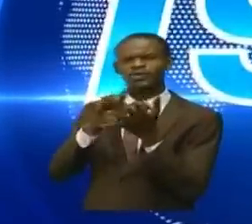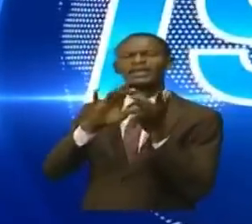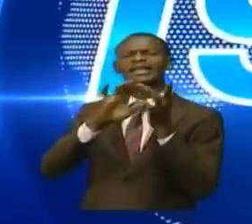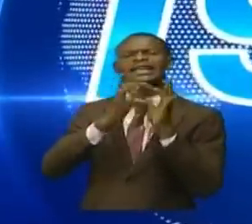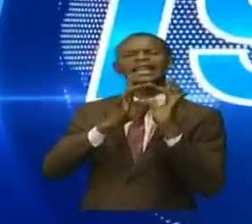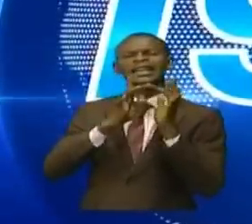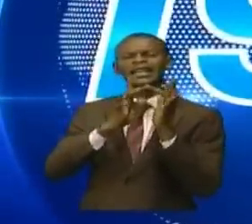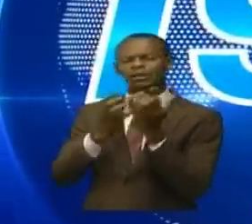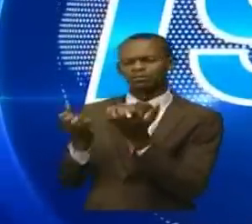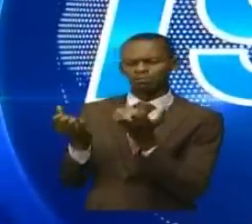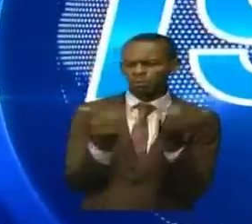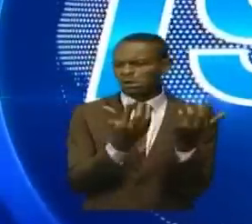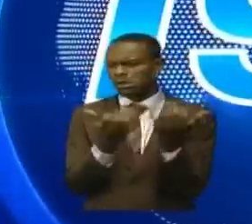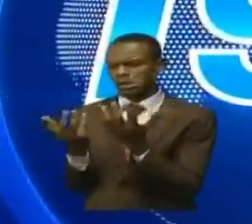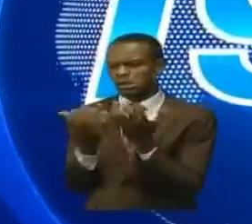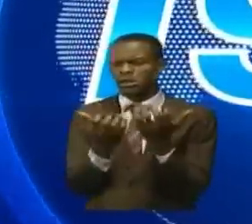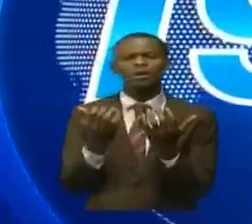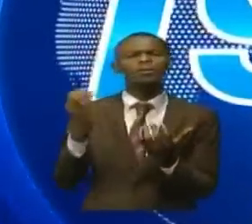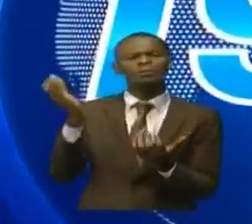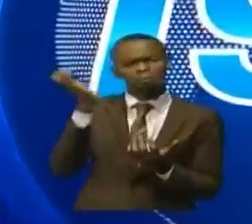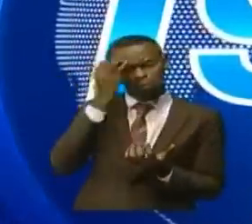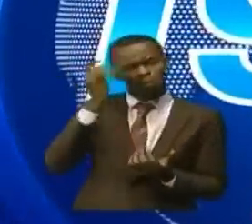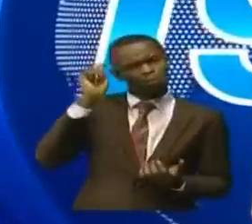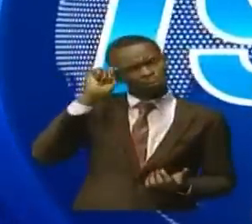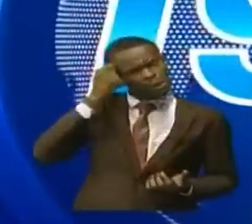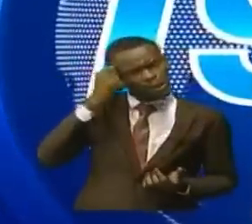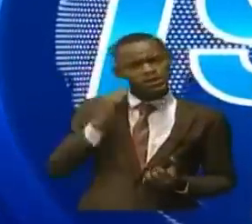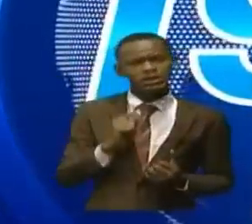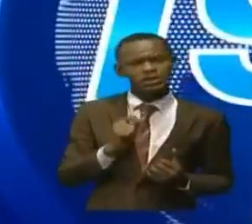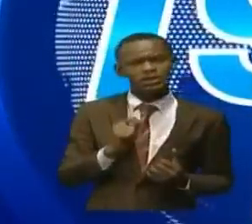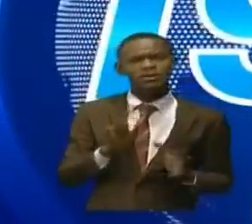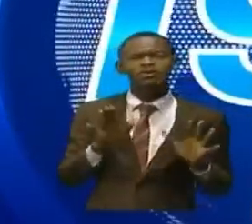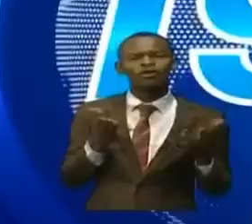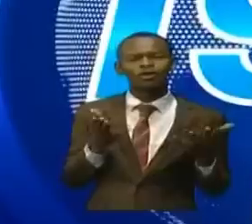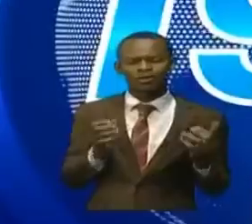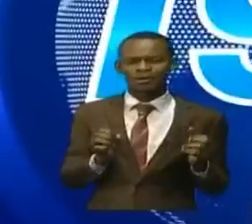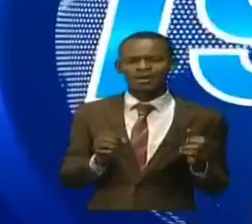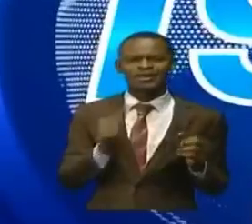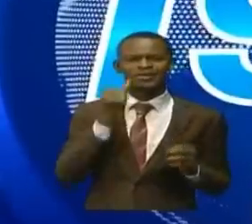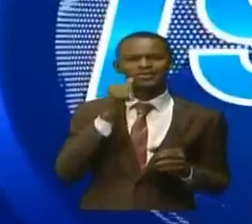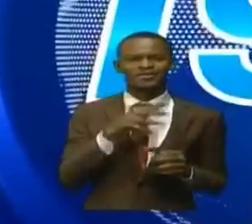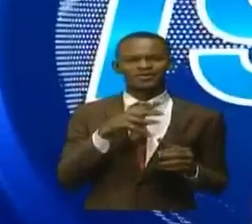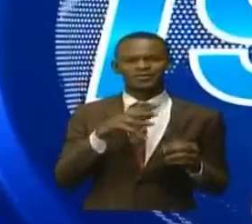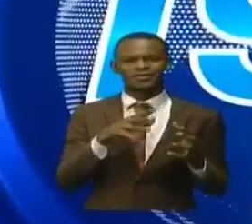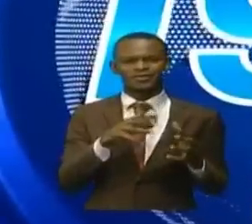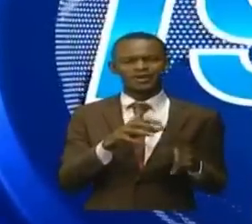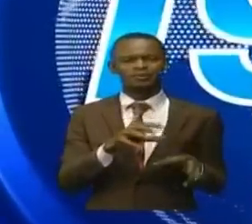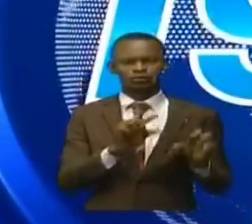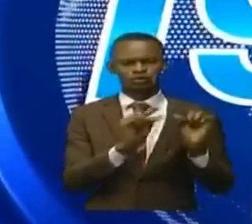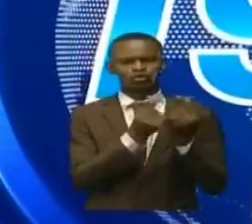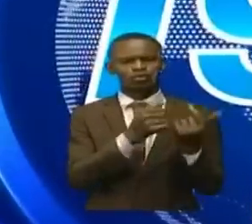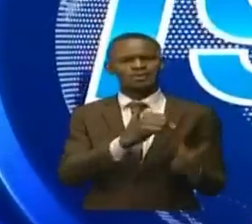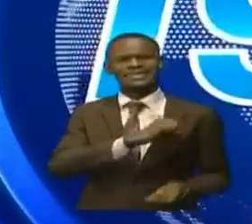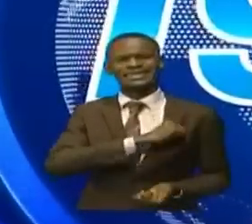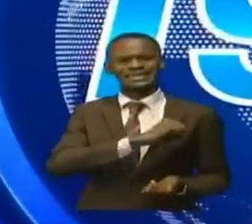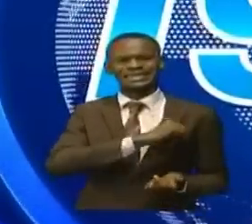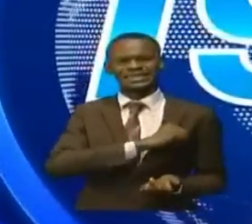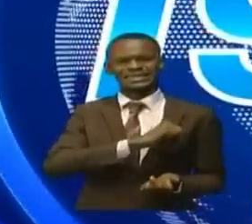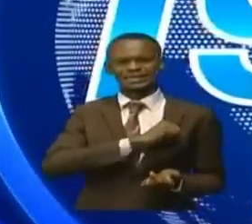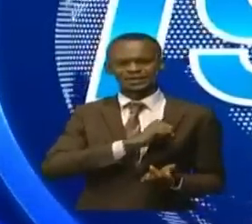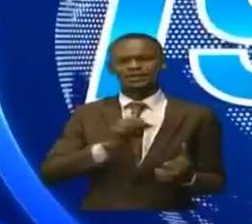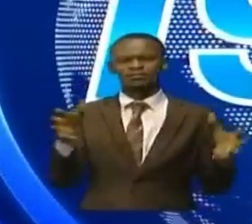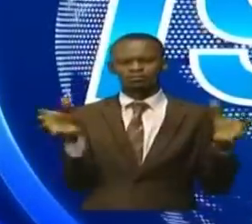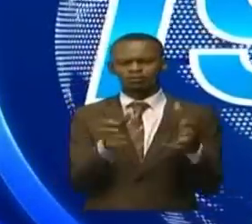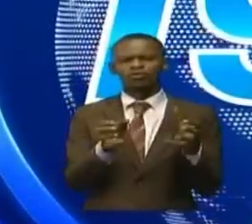pousser vers son développement intégral. Les femmes du syndicat Faucifine l'ont compris, un atelier a été organisé en